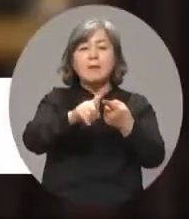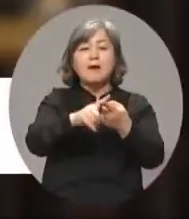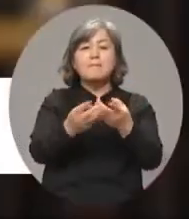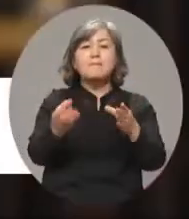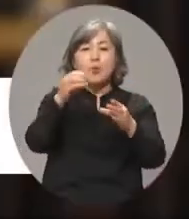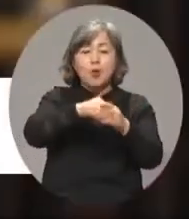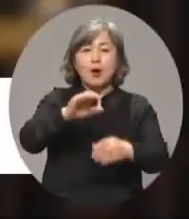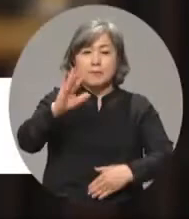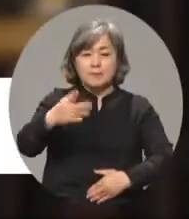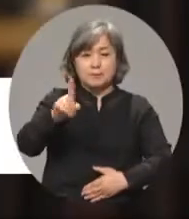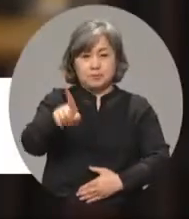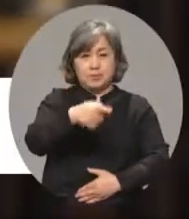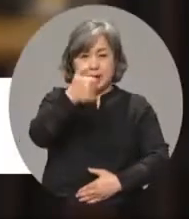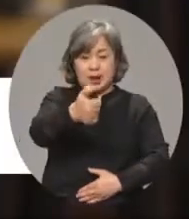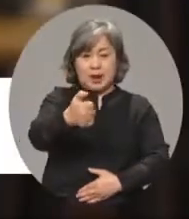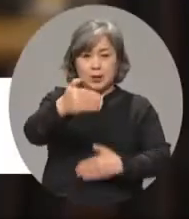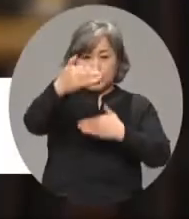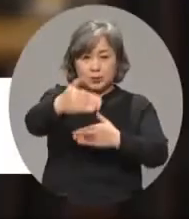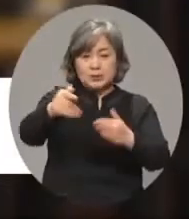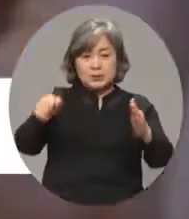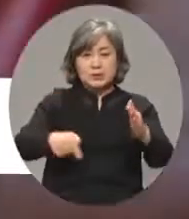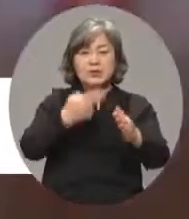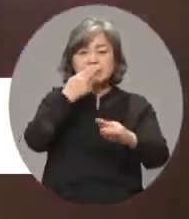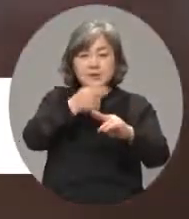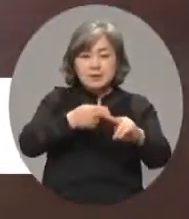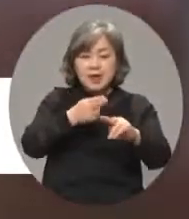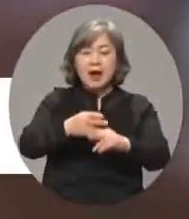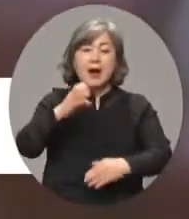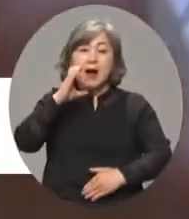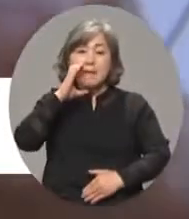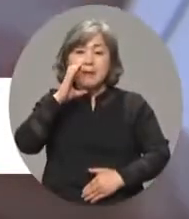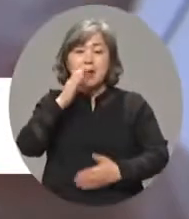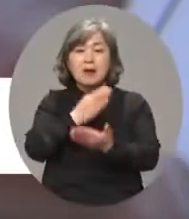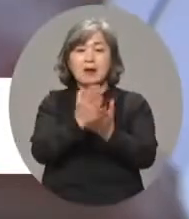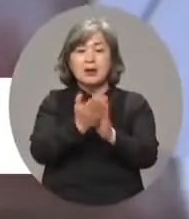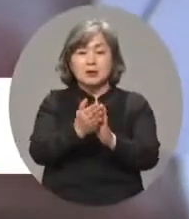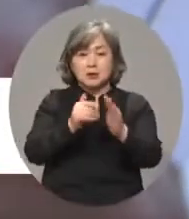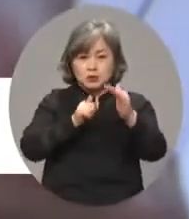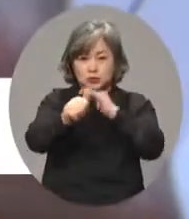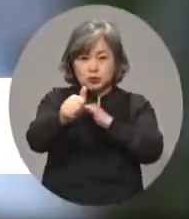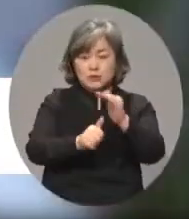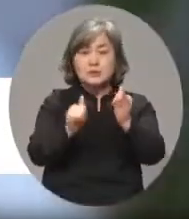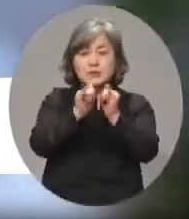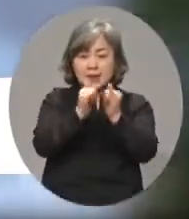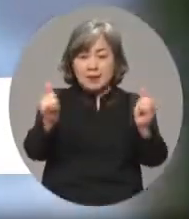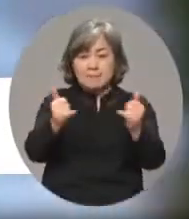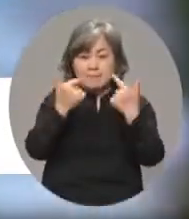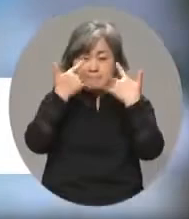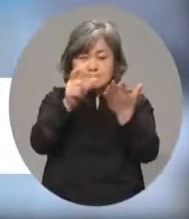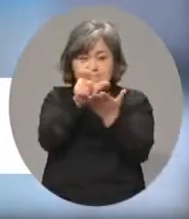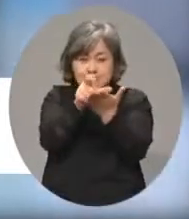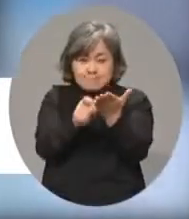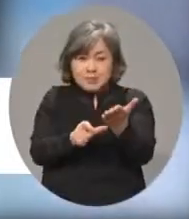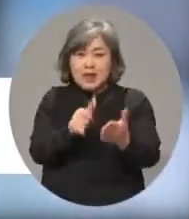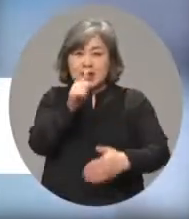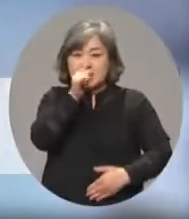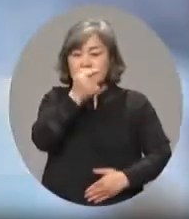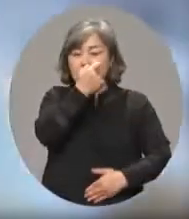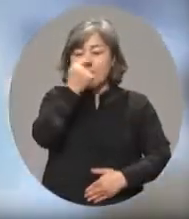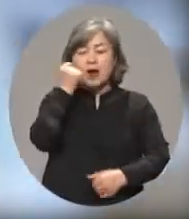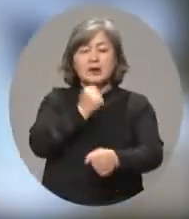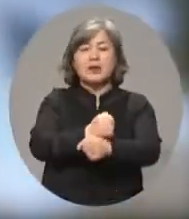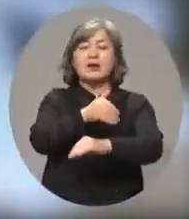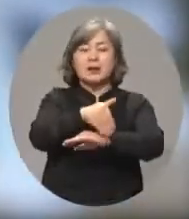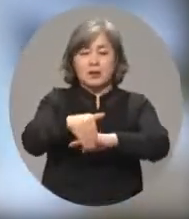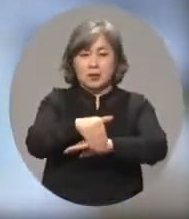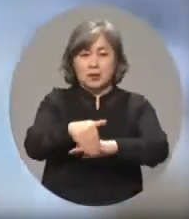포함된 150제곱미터 이상의 식당과 카페도 출입자 관리 등 방역수칙 준수 사항을 확인하기로